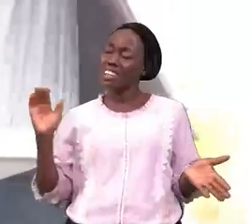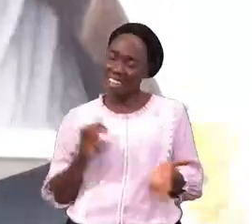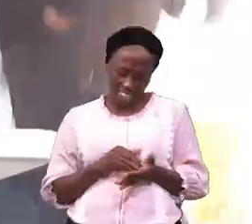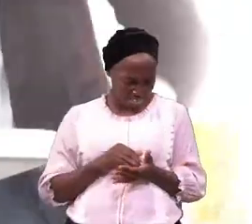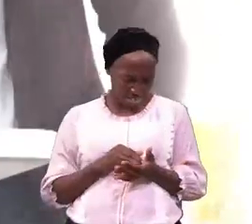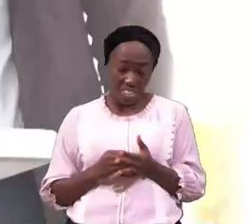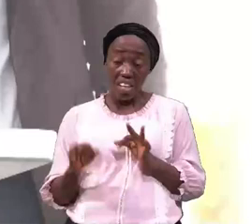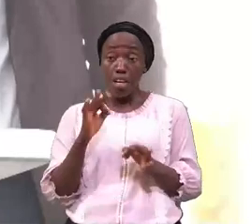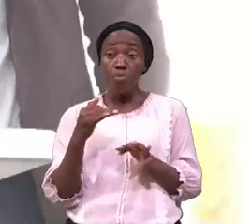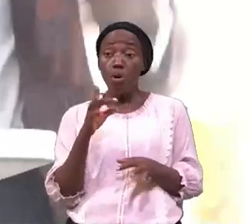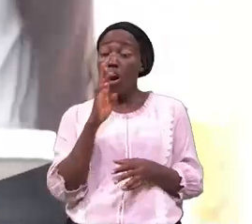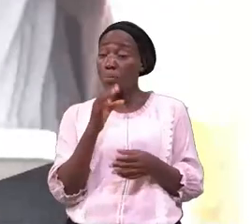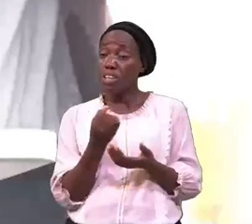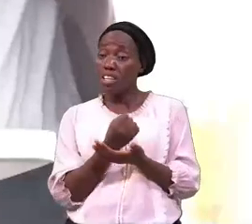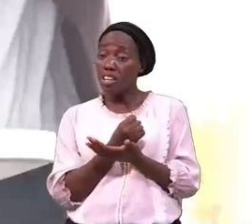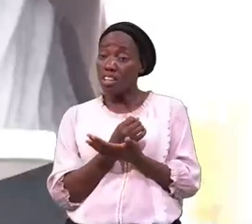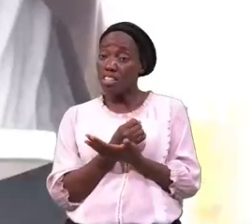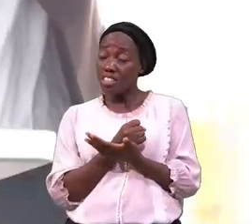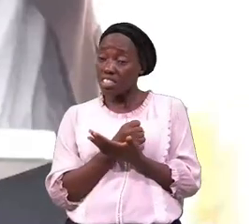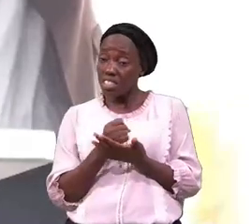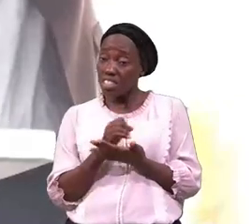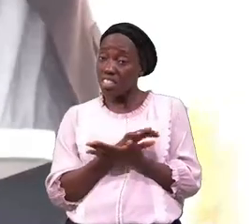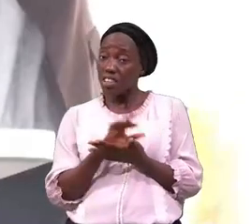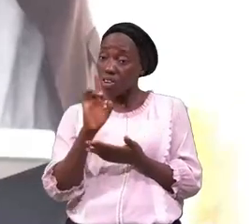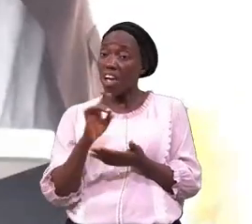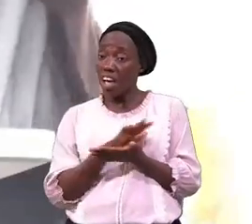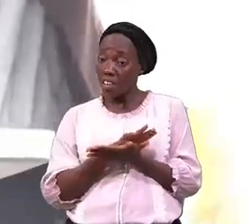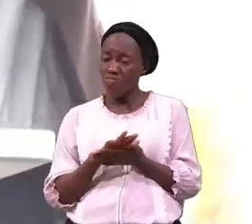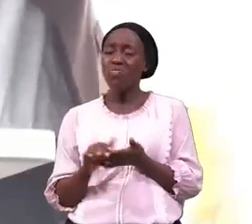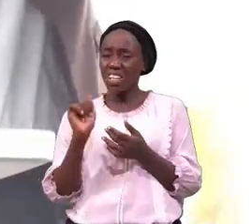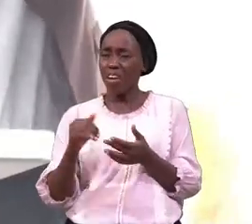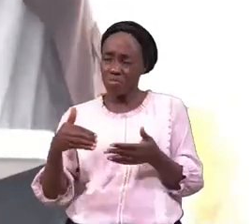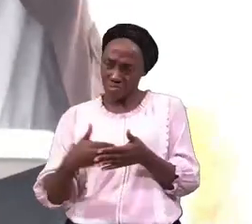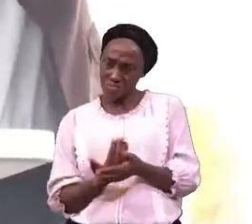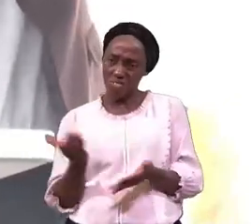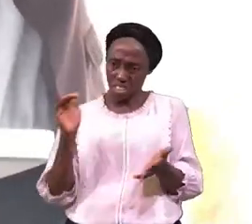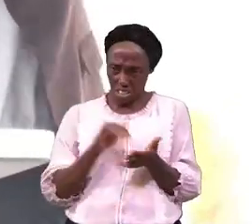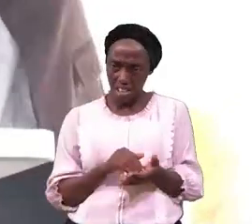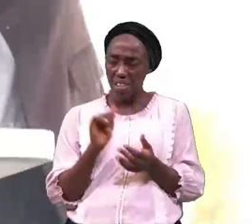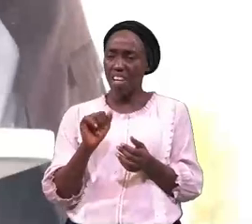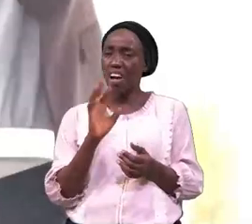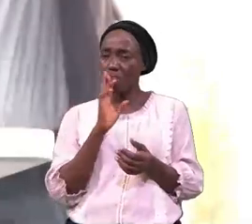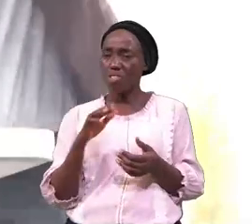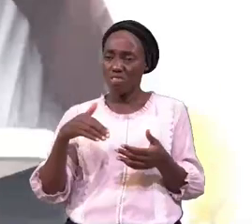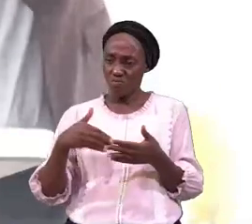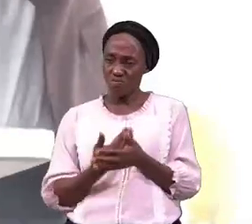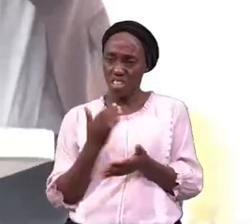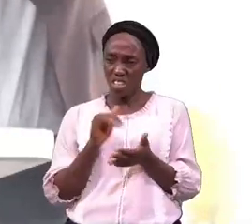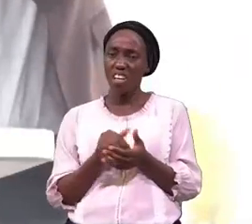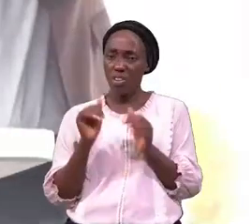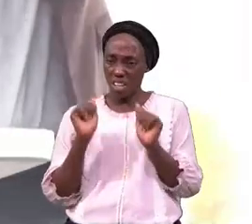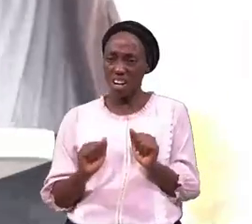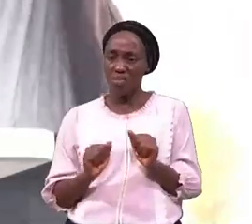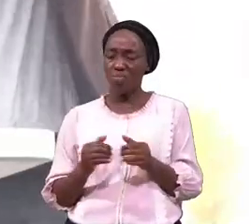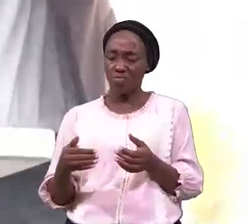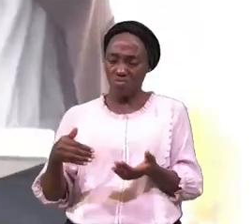recevoir, tu peux être renouvelé, tu peux être rafraîchi. Tu peux être revêtu à nouveau. Tu peux être